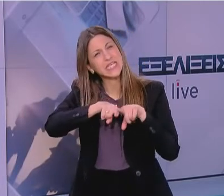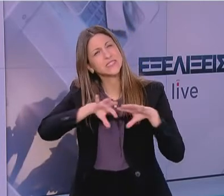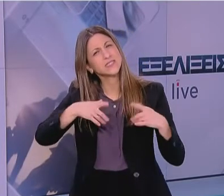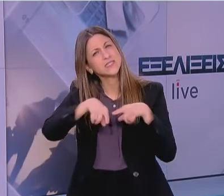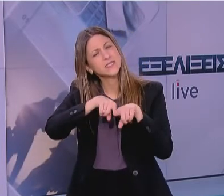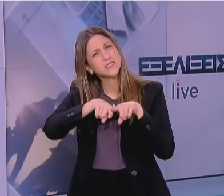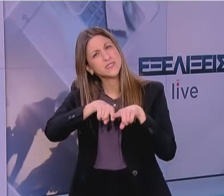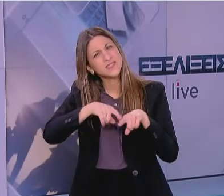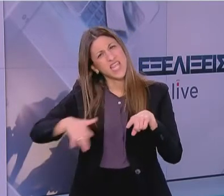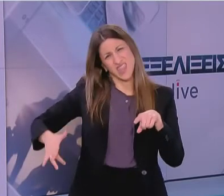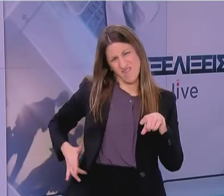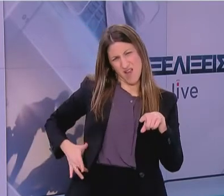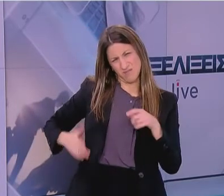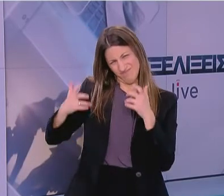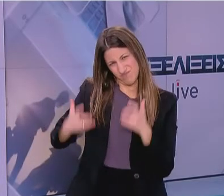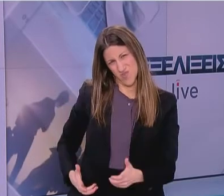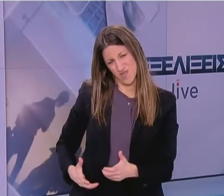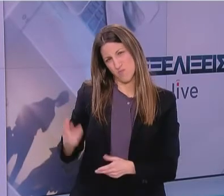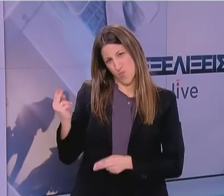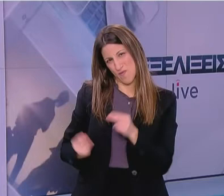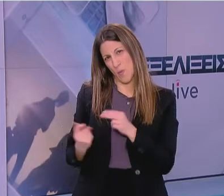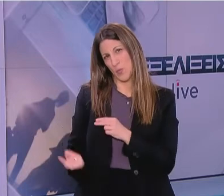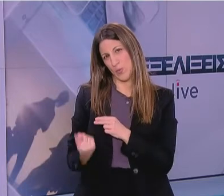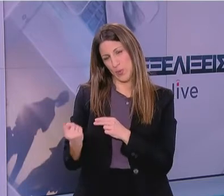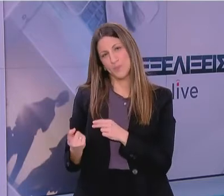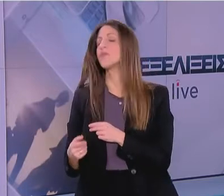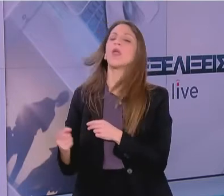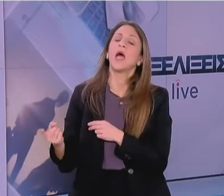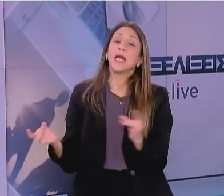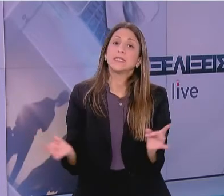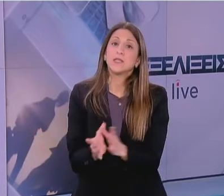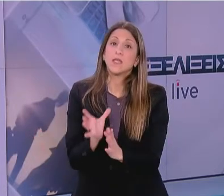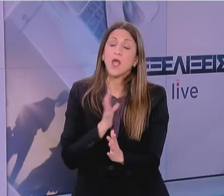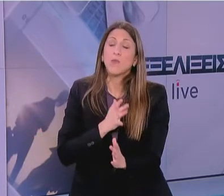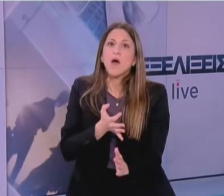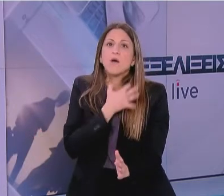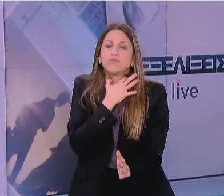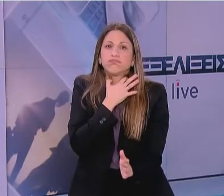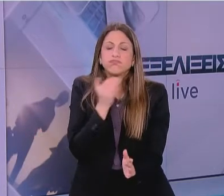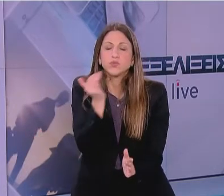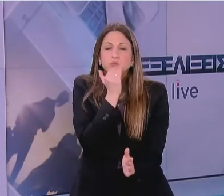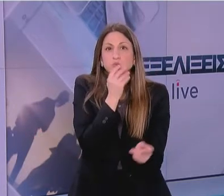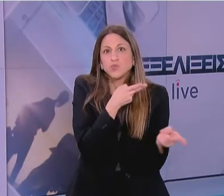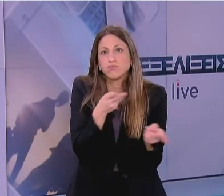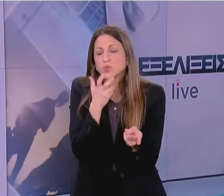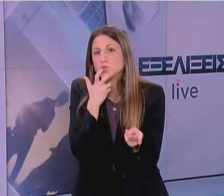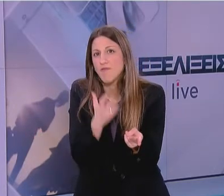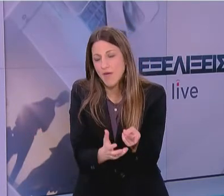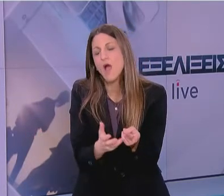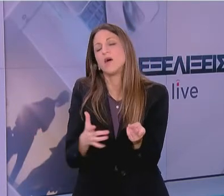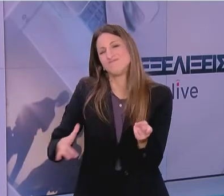άλλως επιβάρυνση των νεφρών. Είναι σίγουρο ότι στα σοβαρά περιστατικά η νεφρική δυσλειτουργία έχει